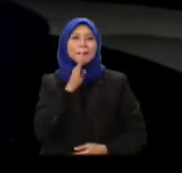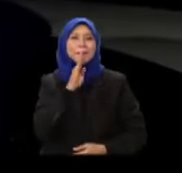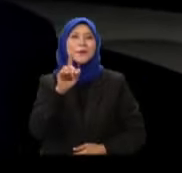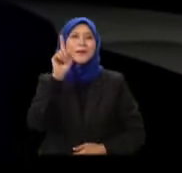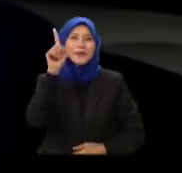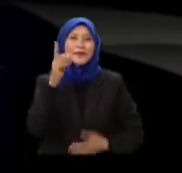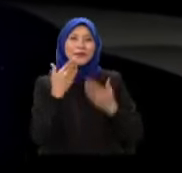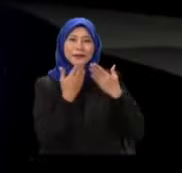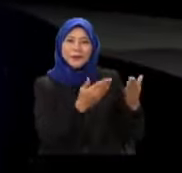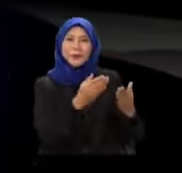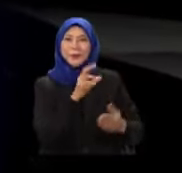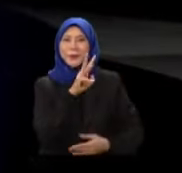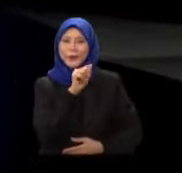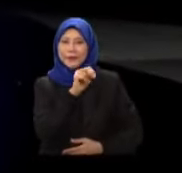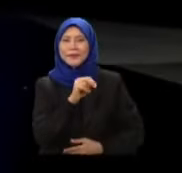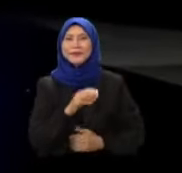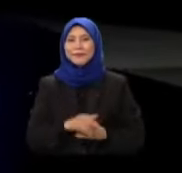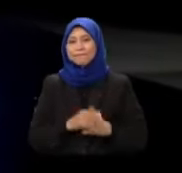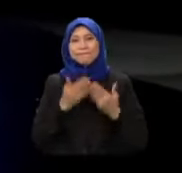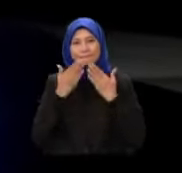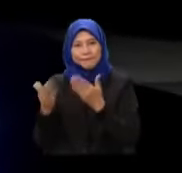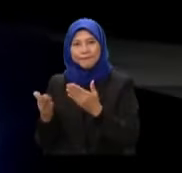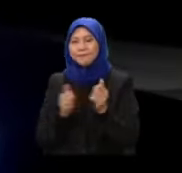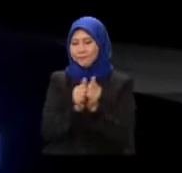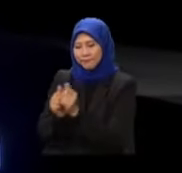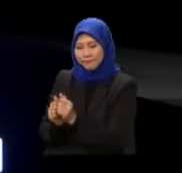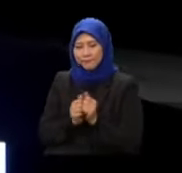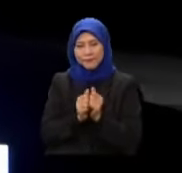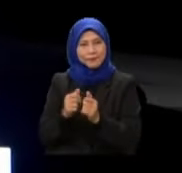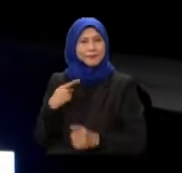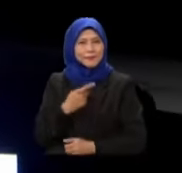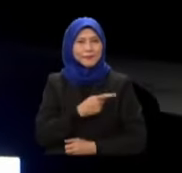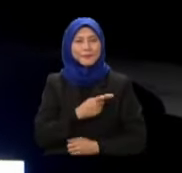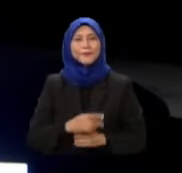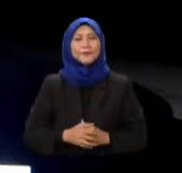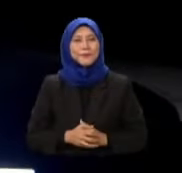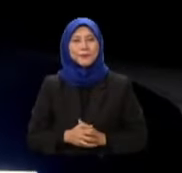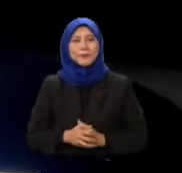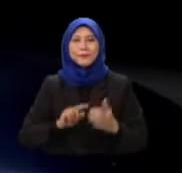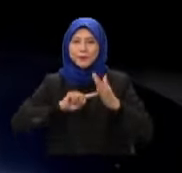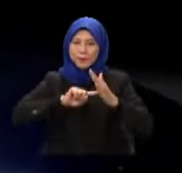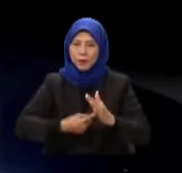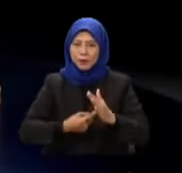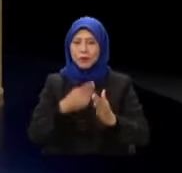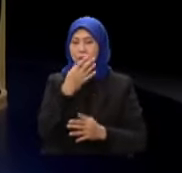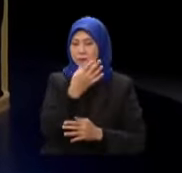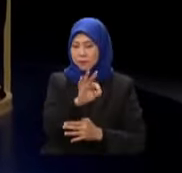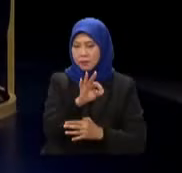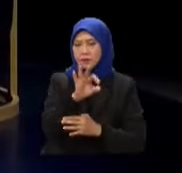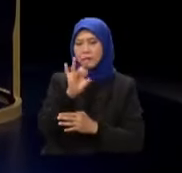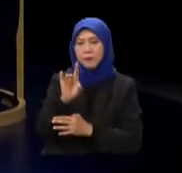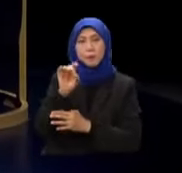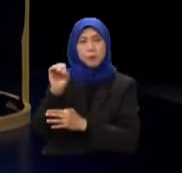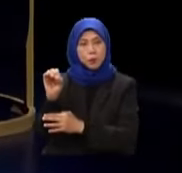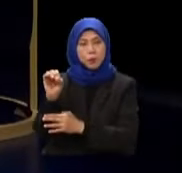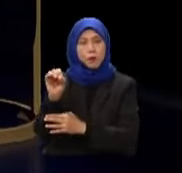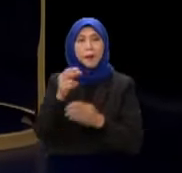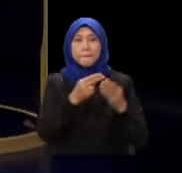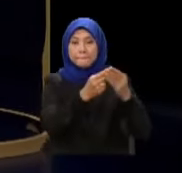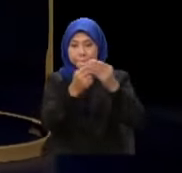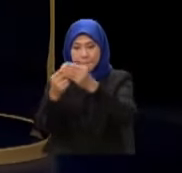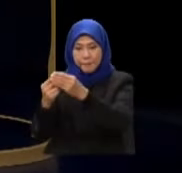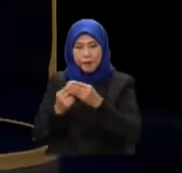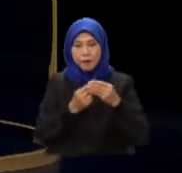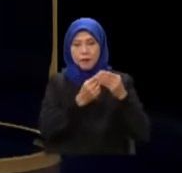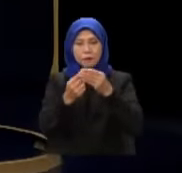cengkeh Sherina Terima kasih juga karena bersama-sama kami byhun dagang dengan ini sejak 1980 folio perpaduan